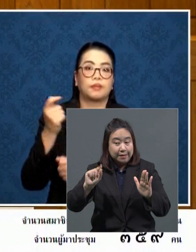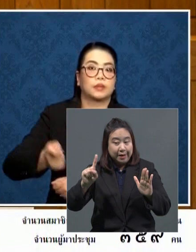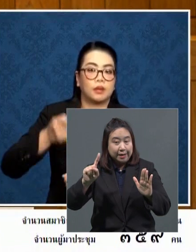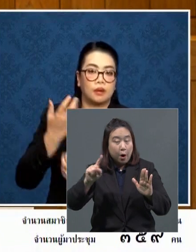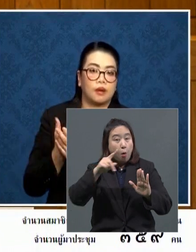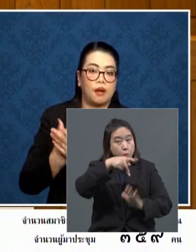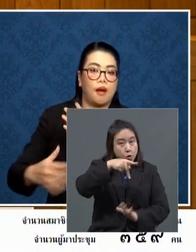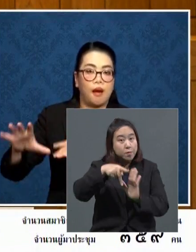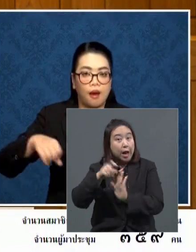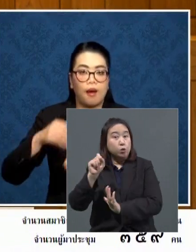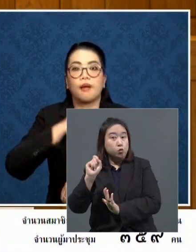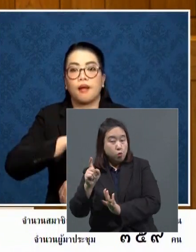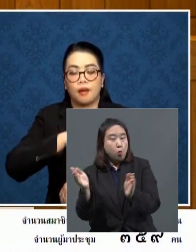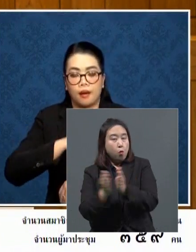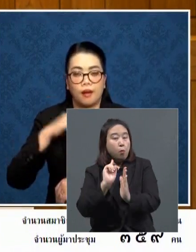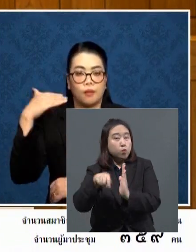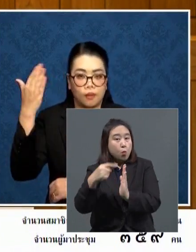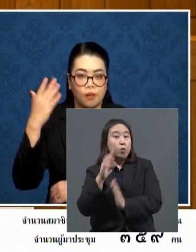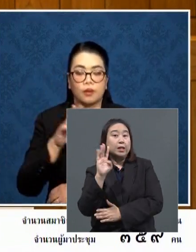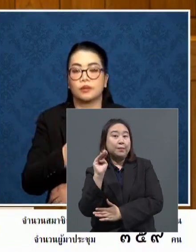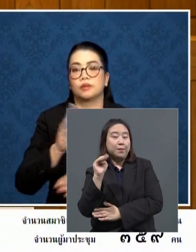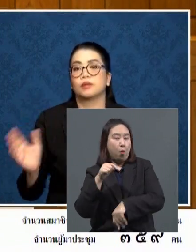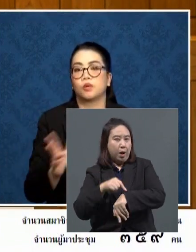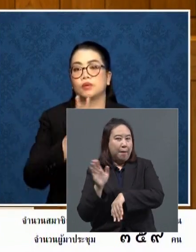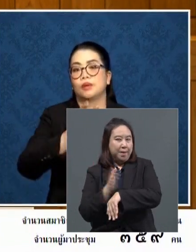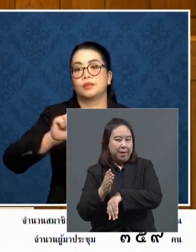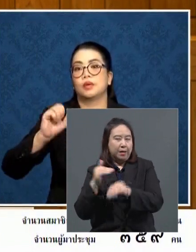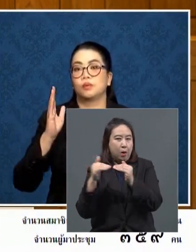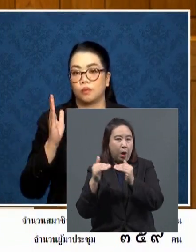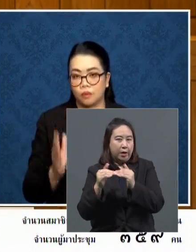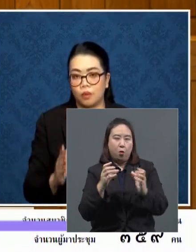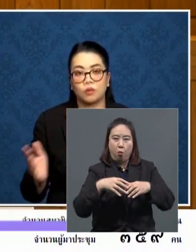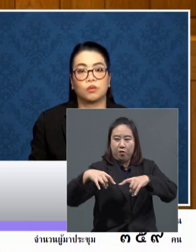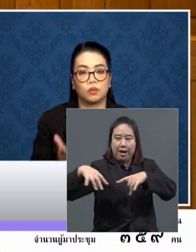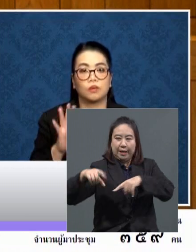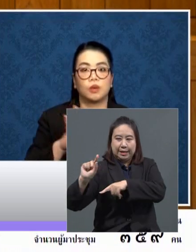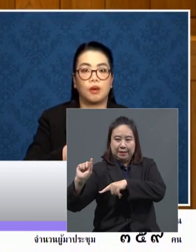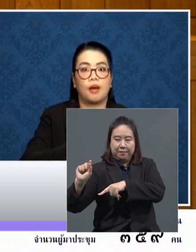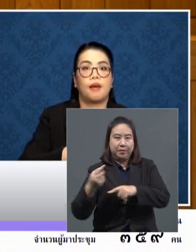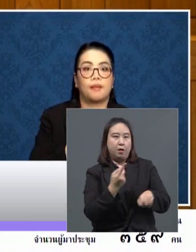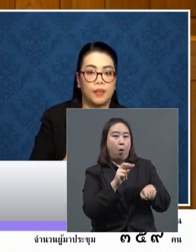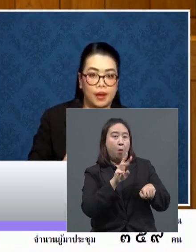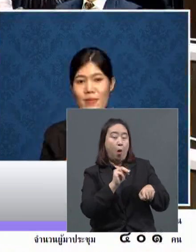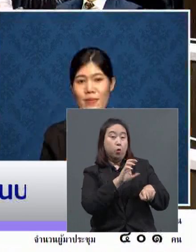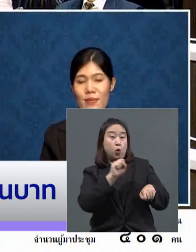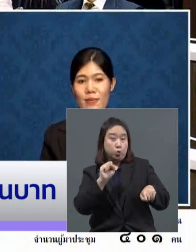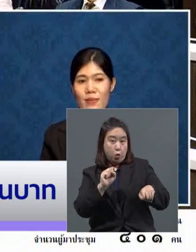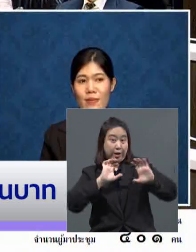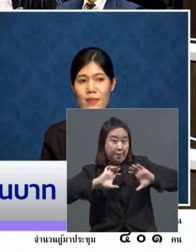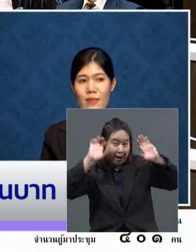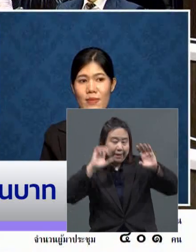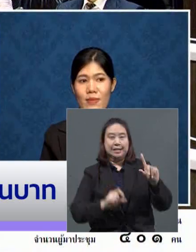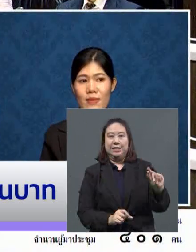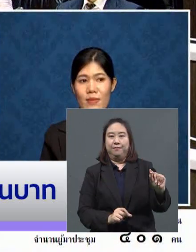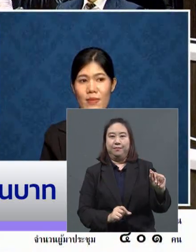พฤหัสบศุกร์นี้รวม 40ชมงแบ่งเวลาเท่าๆกันครับฝ่ายค้าน 20ชั่มส่วนคณะรัฐมนตรีกับสสรัฐบาลก็ 20